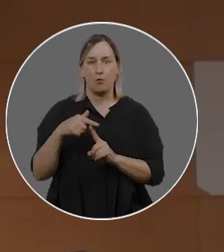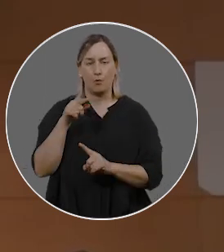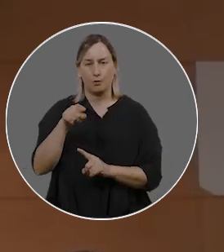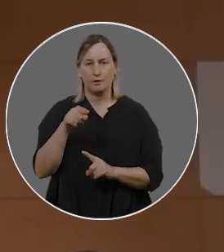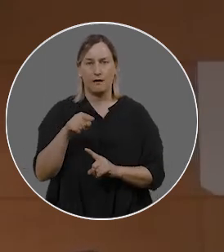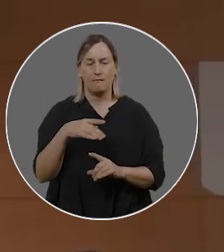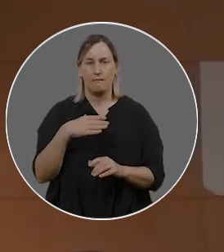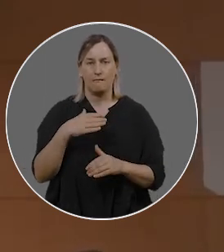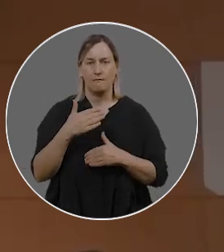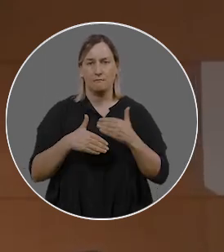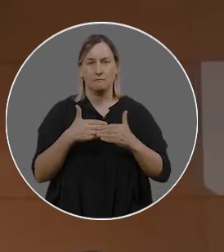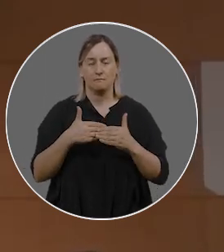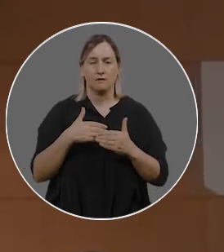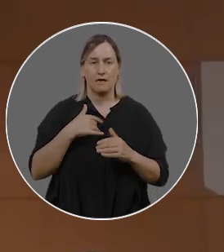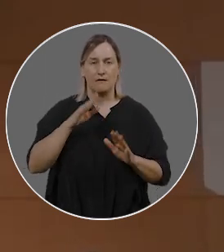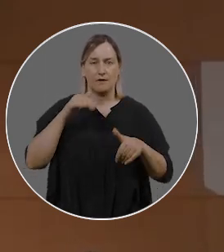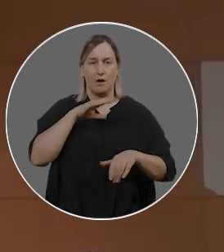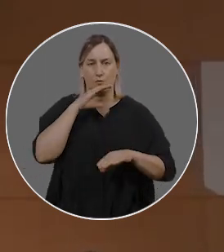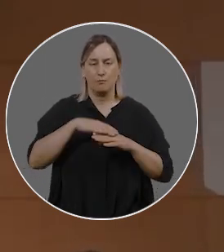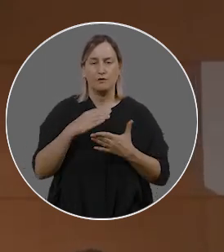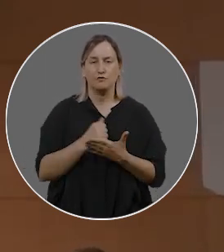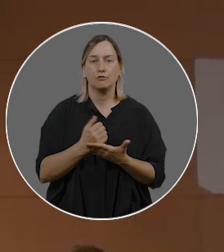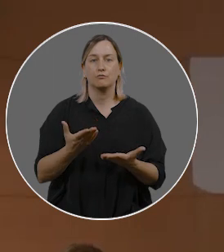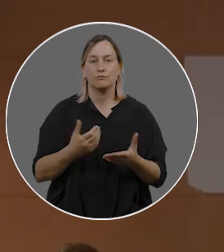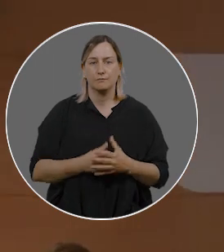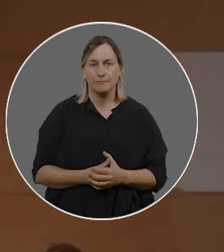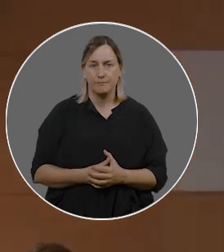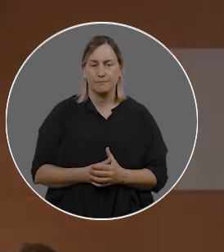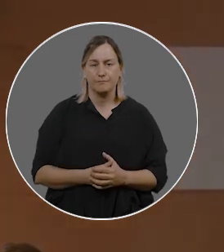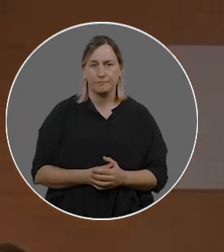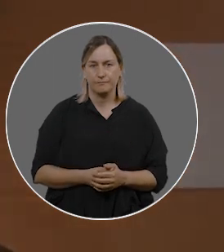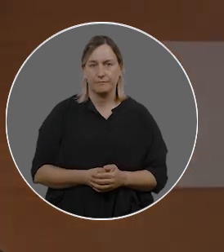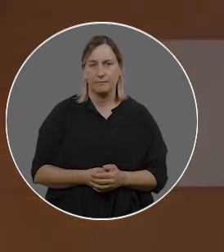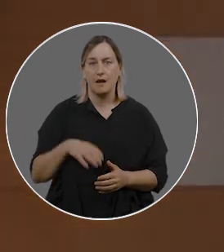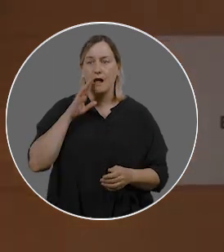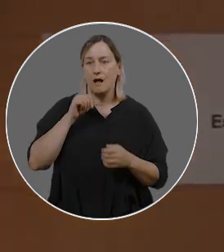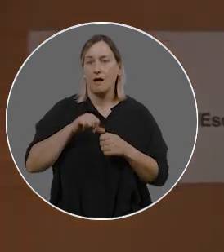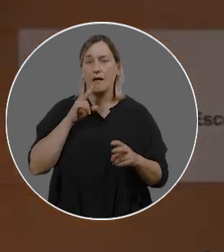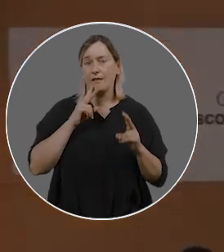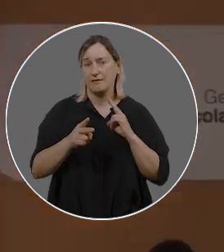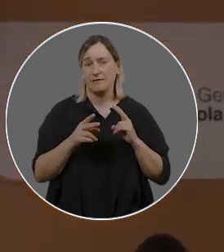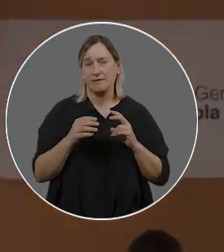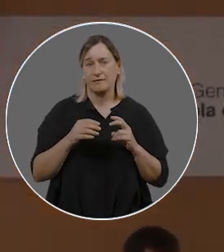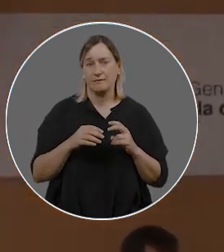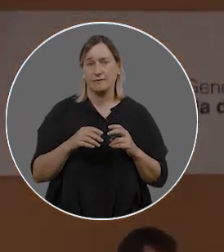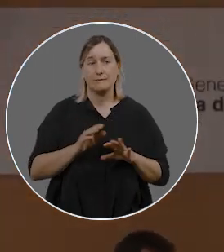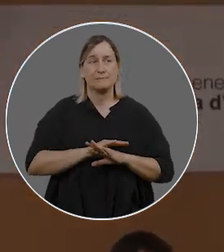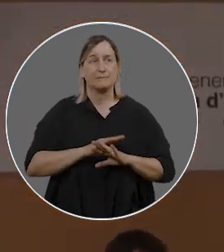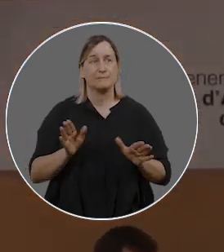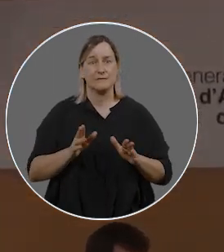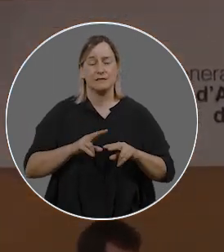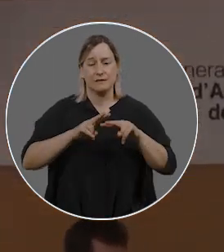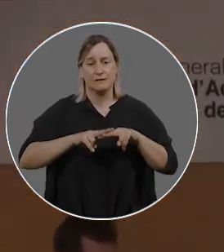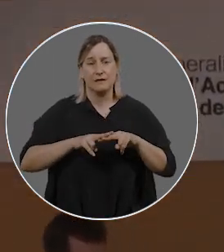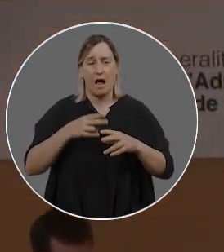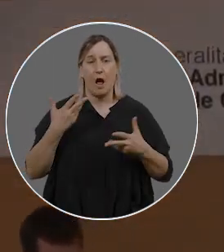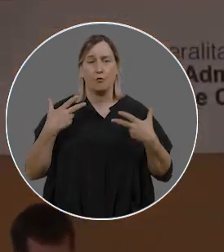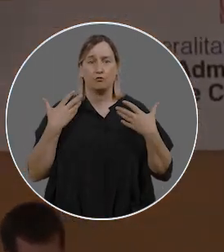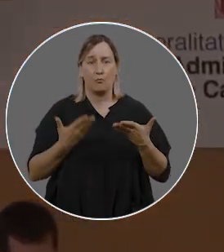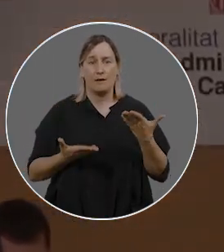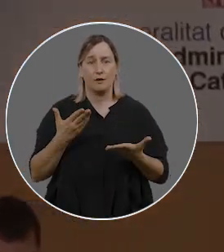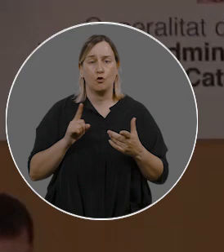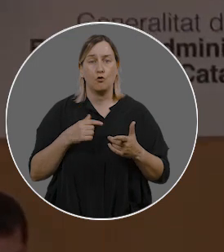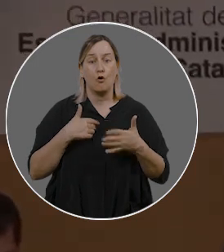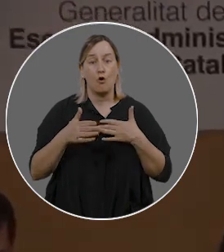estem posant en producció compleix tot, no? Com ha dit el David, no és sol fer avaluacions automàtiques, sinó